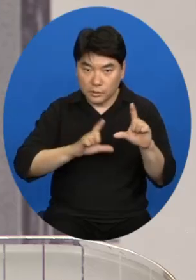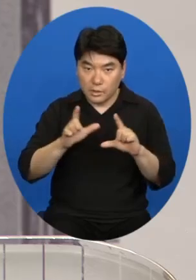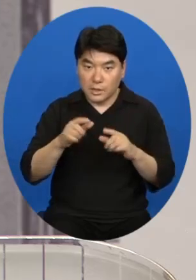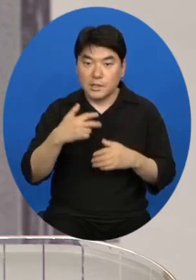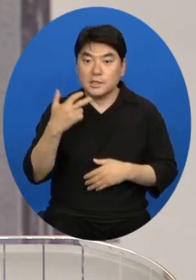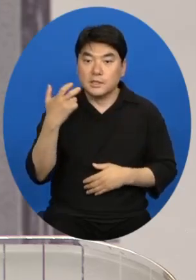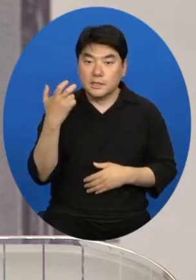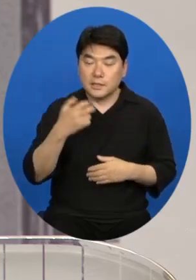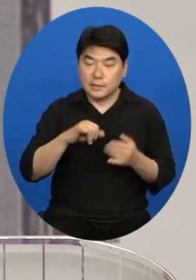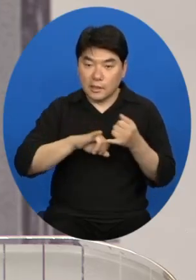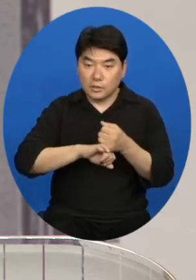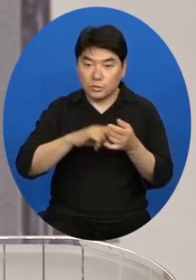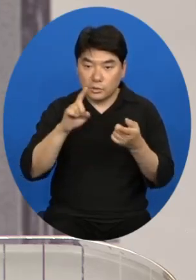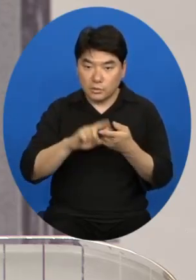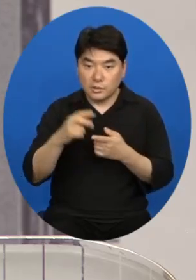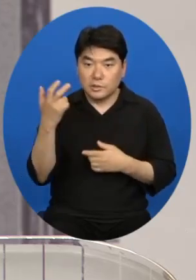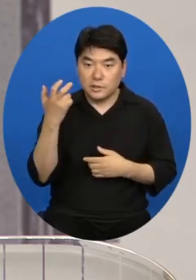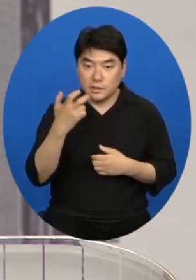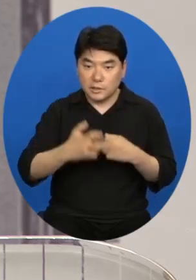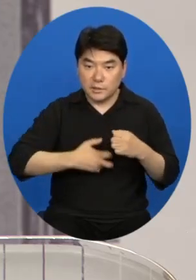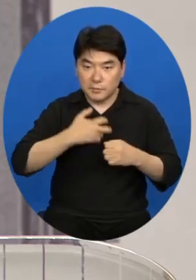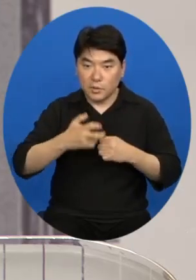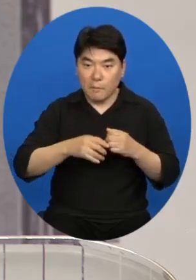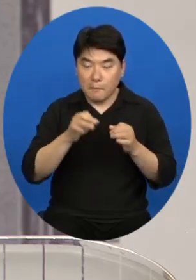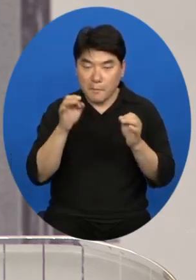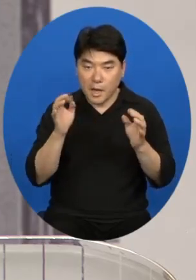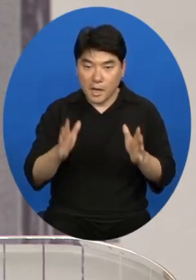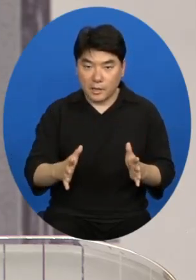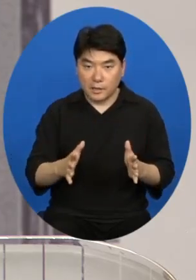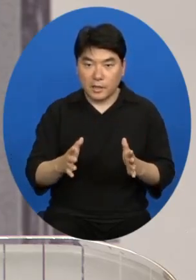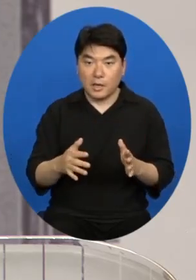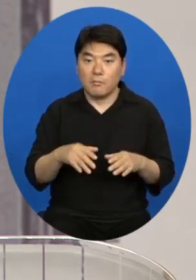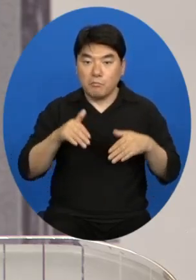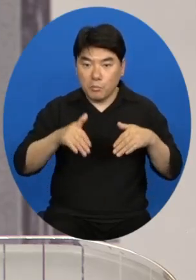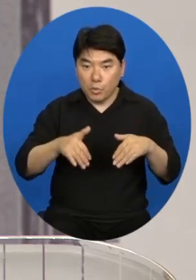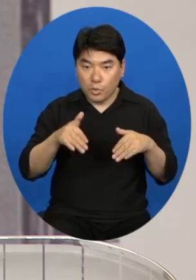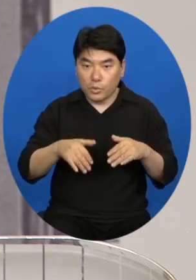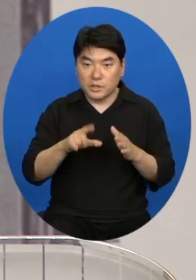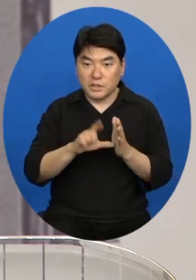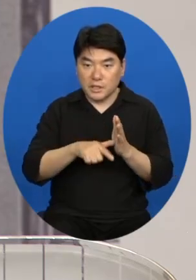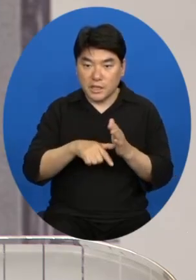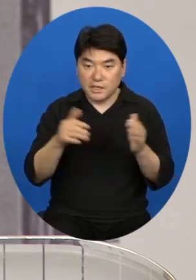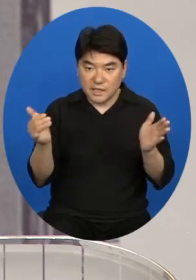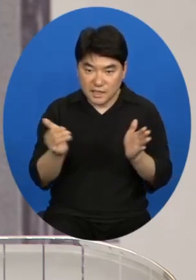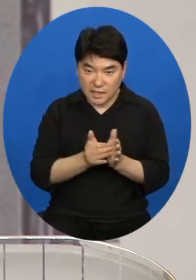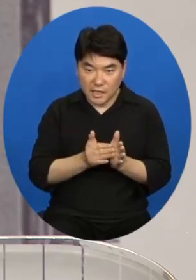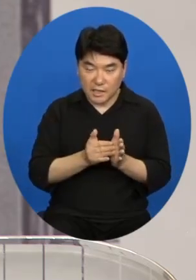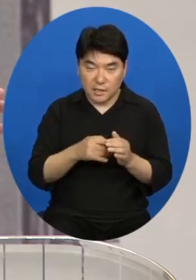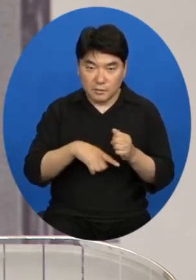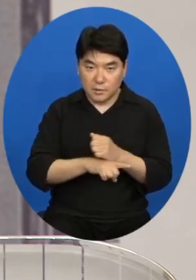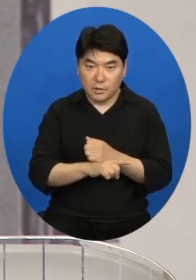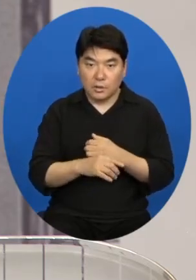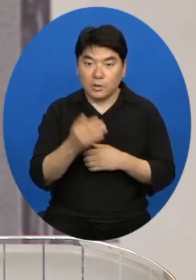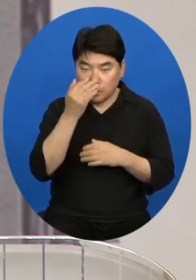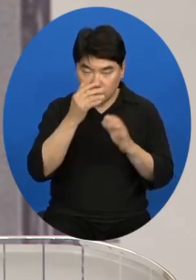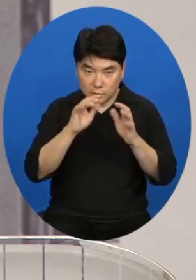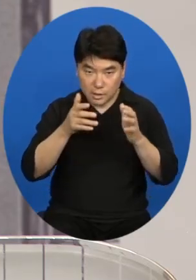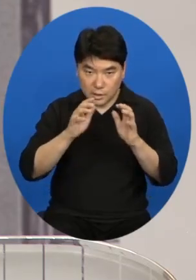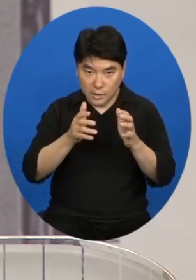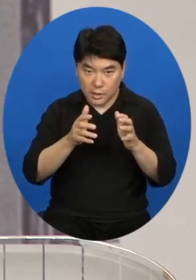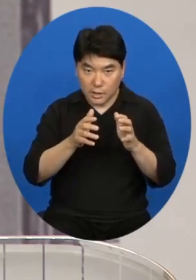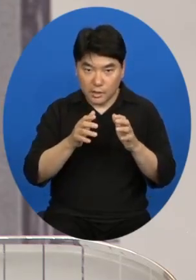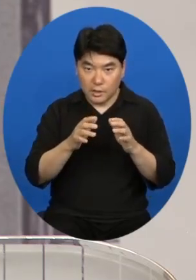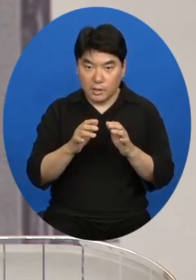70년 만에 포로기가 끝난다는 겁니다. 우리가 36년 만에 일제강점기가 끝난 것처럼 이 유대인들, 이스라엘의